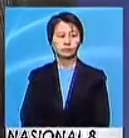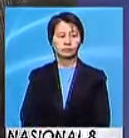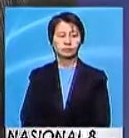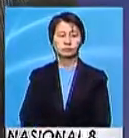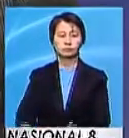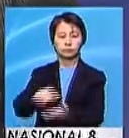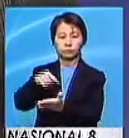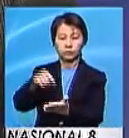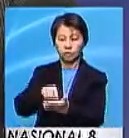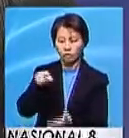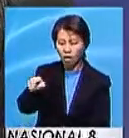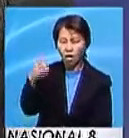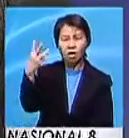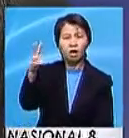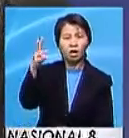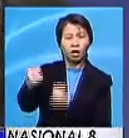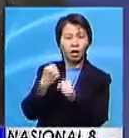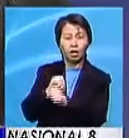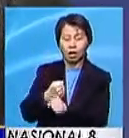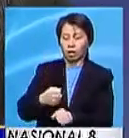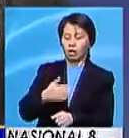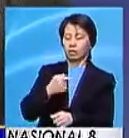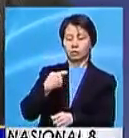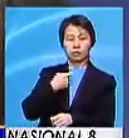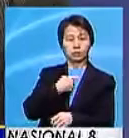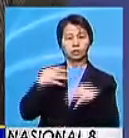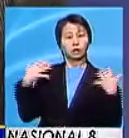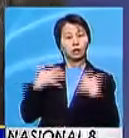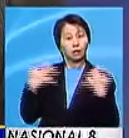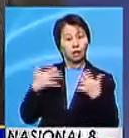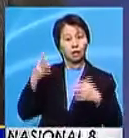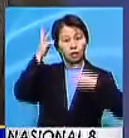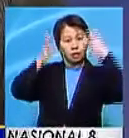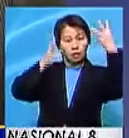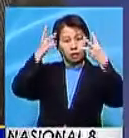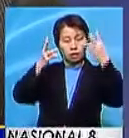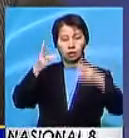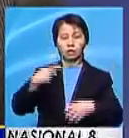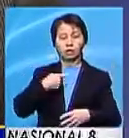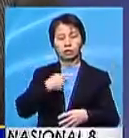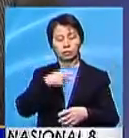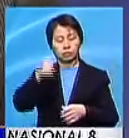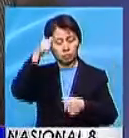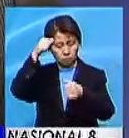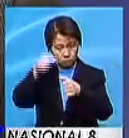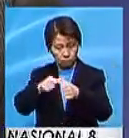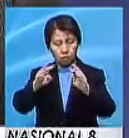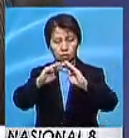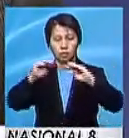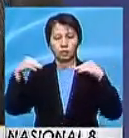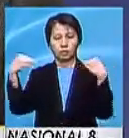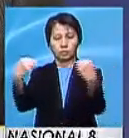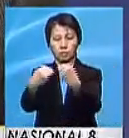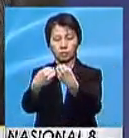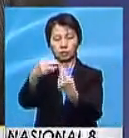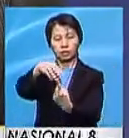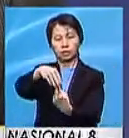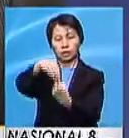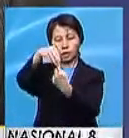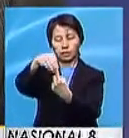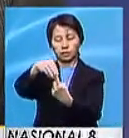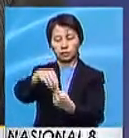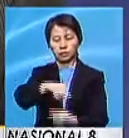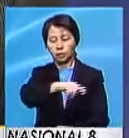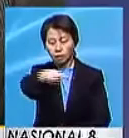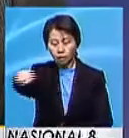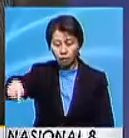Ini yang kita risaukan. Dan inilah yang saya selalu ingatkan kepada masyarakat kita, terutamanya mereka